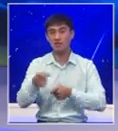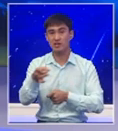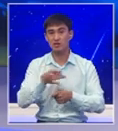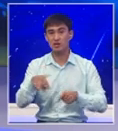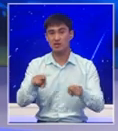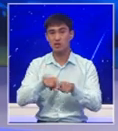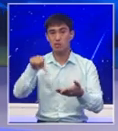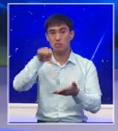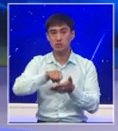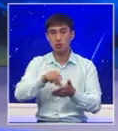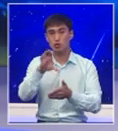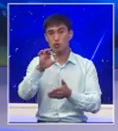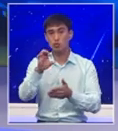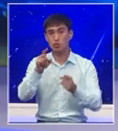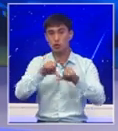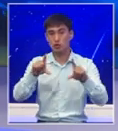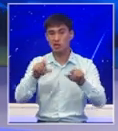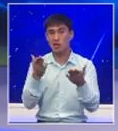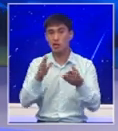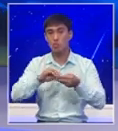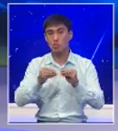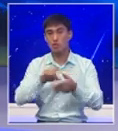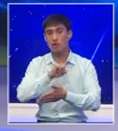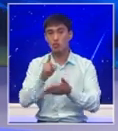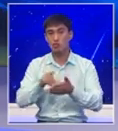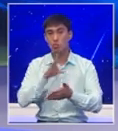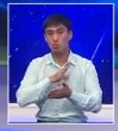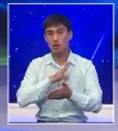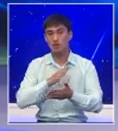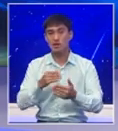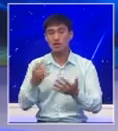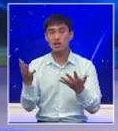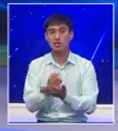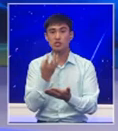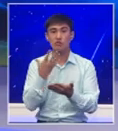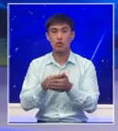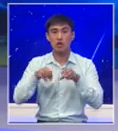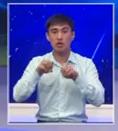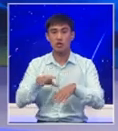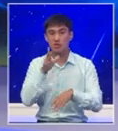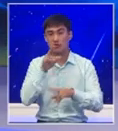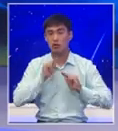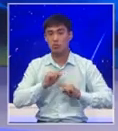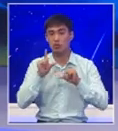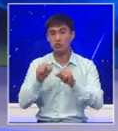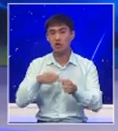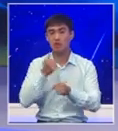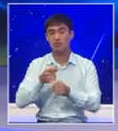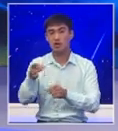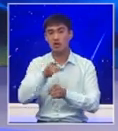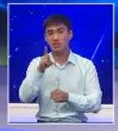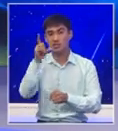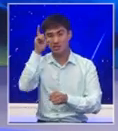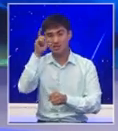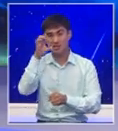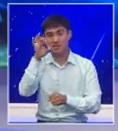а также посетил ряд социальных учреждений. Какие проблемные вопросы были подняты и нашли свое решение во время рабочей поездки главы края в Сарканский